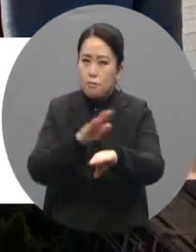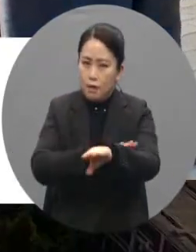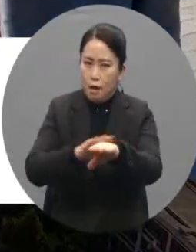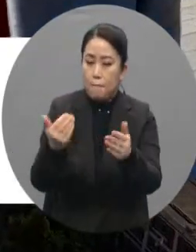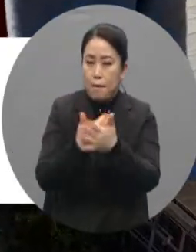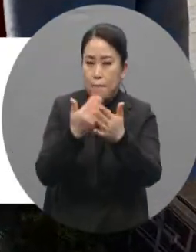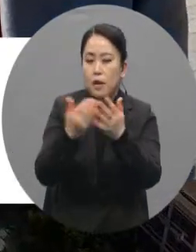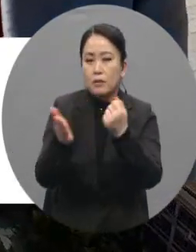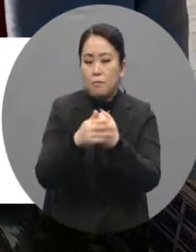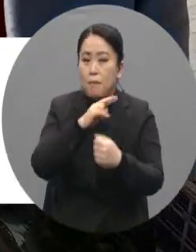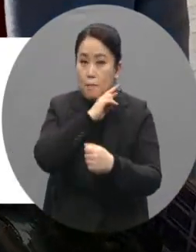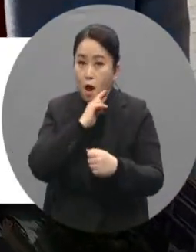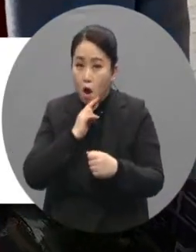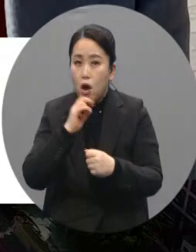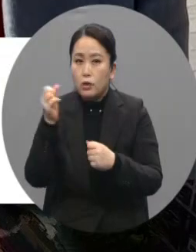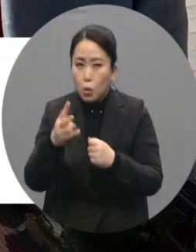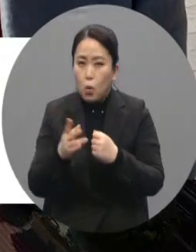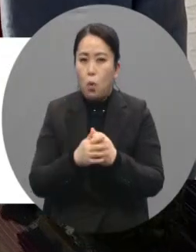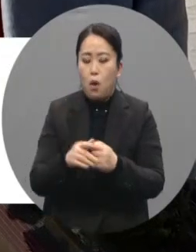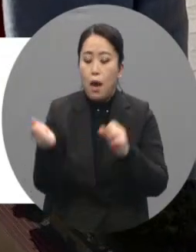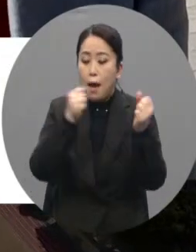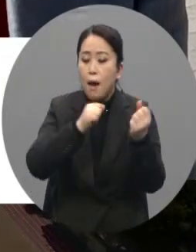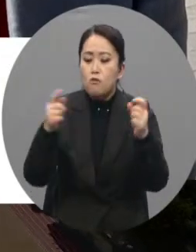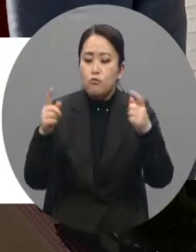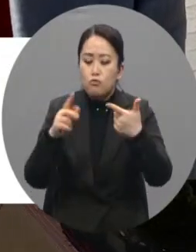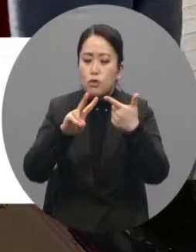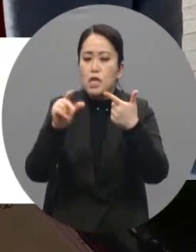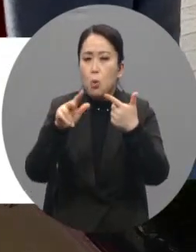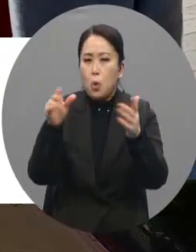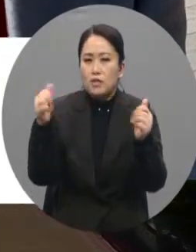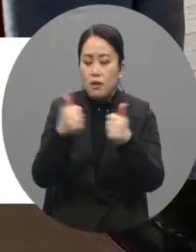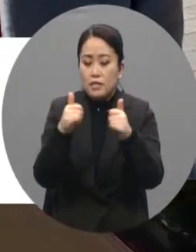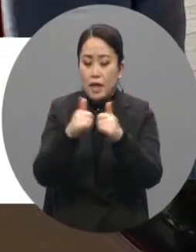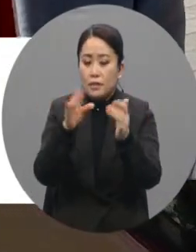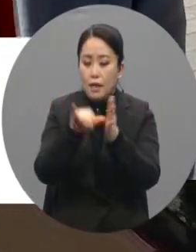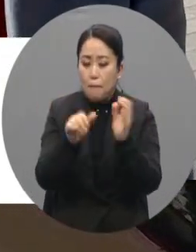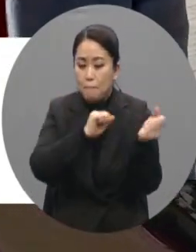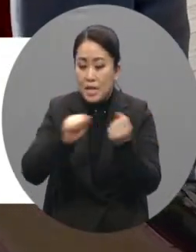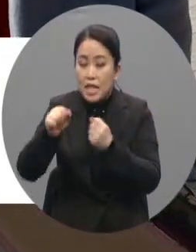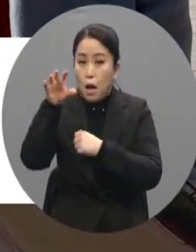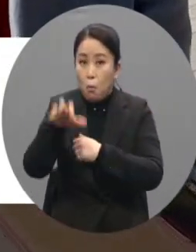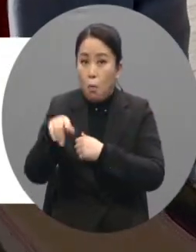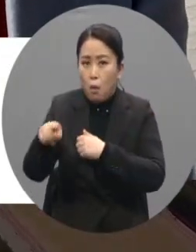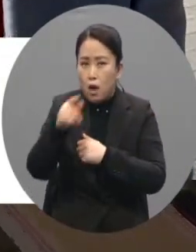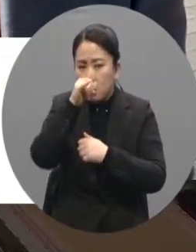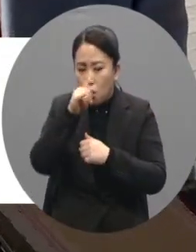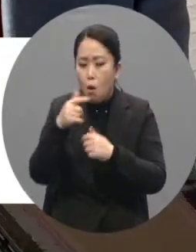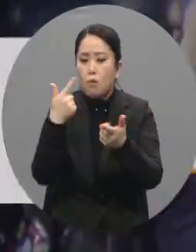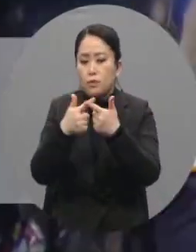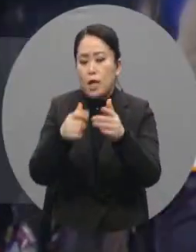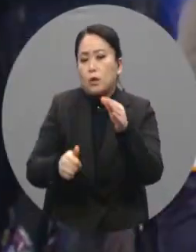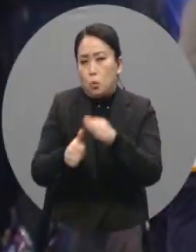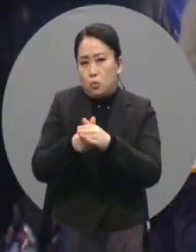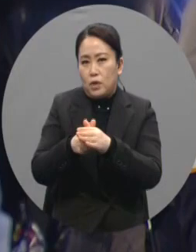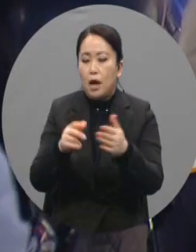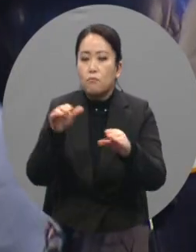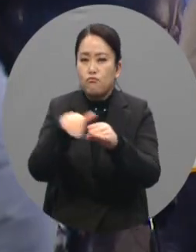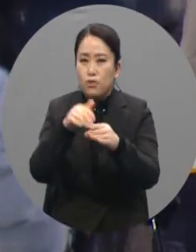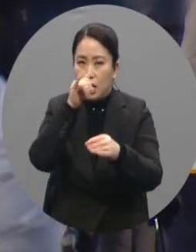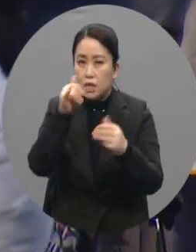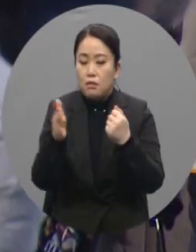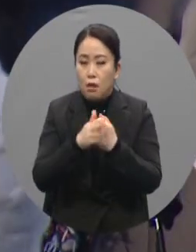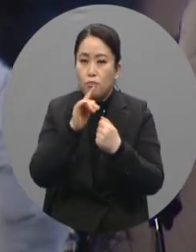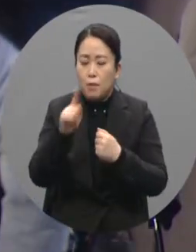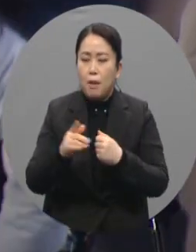그런 건물들이라든가 또 피난 정착촌들이 있어서 이런 것들이 부산에 독특한 문화가 있는 것 같아서. 지난해